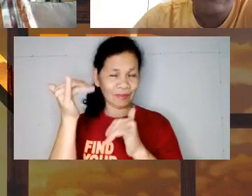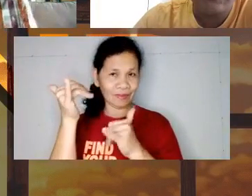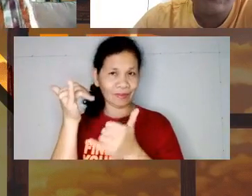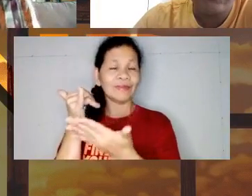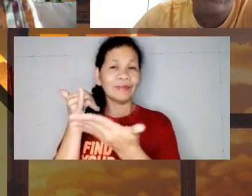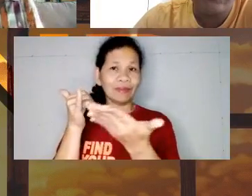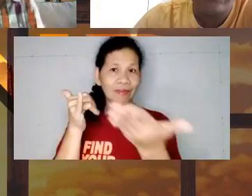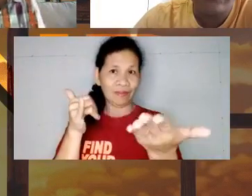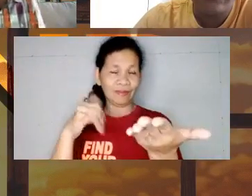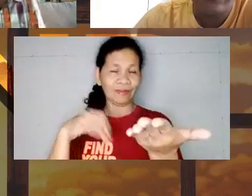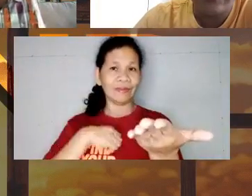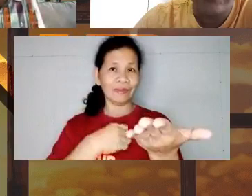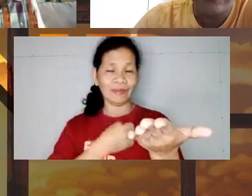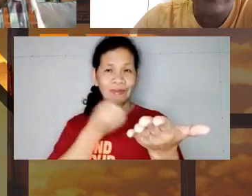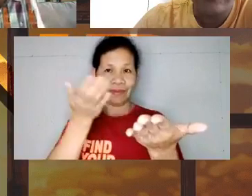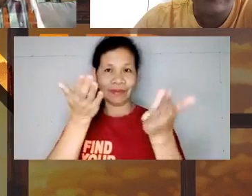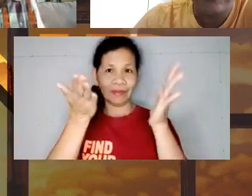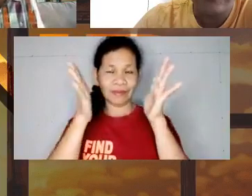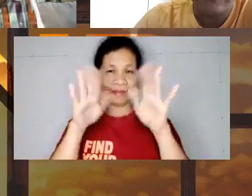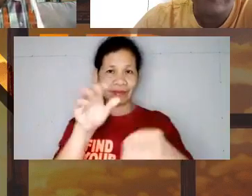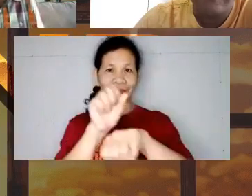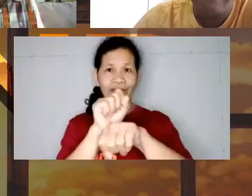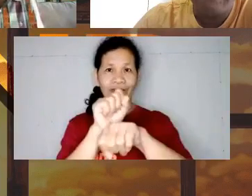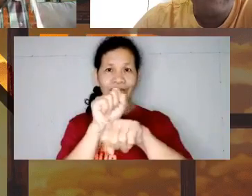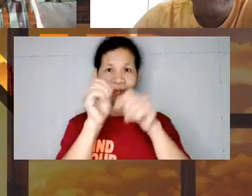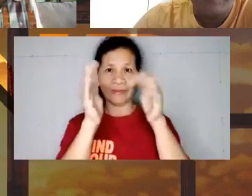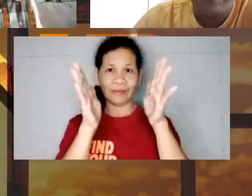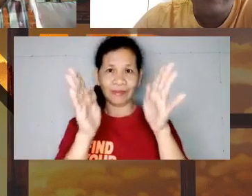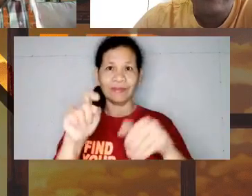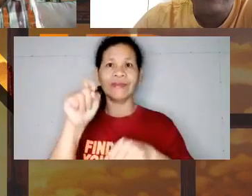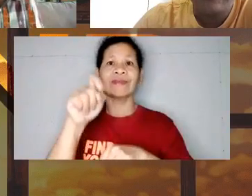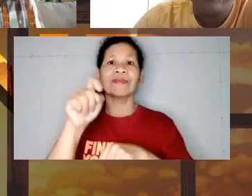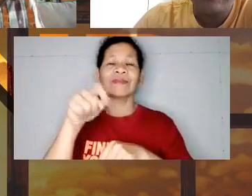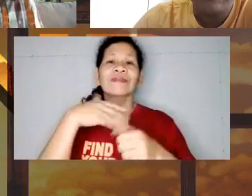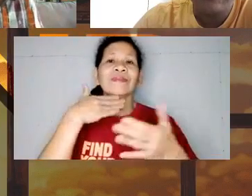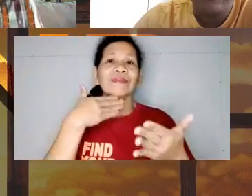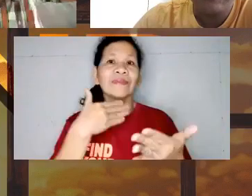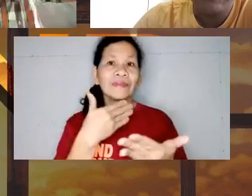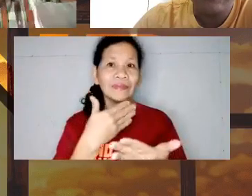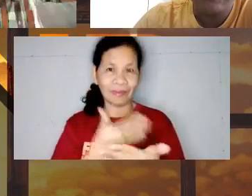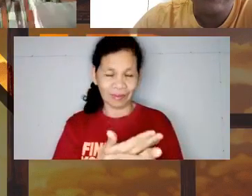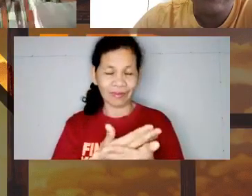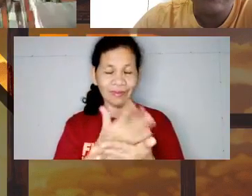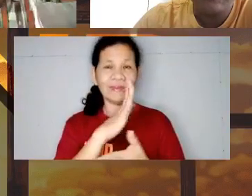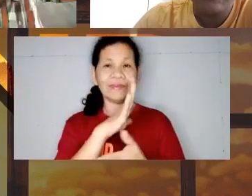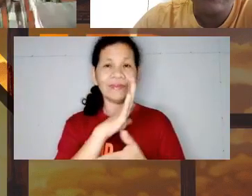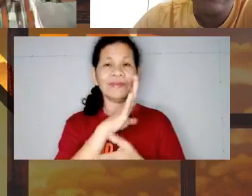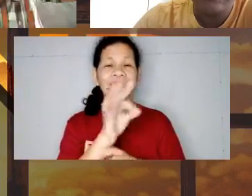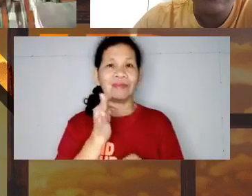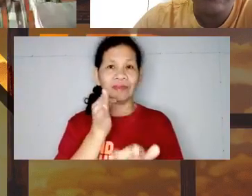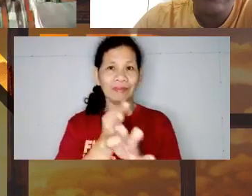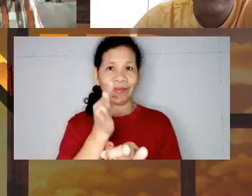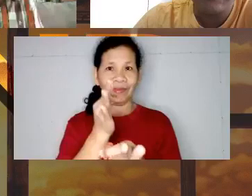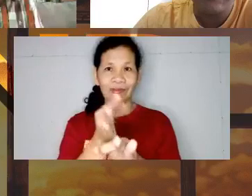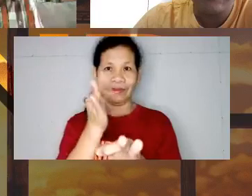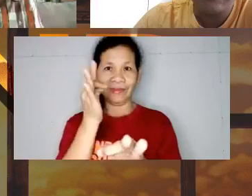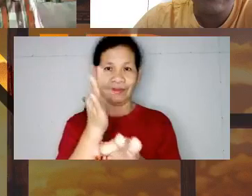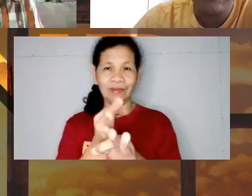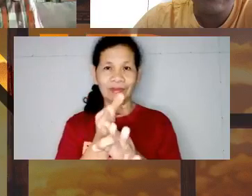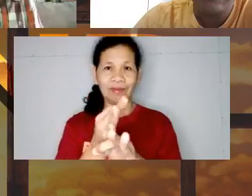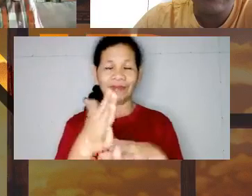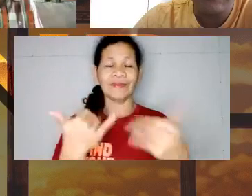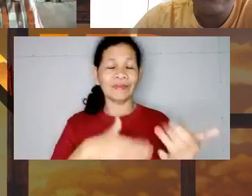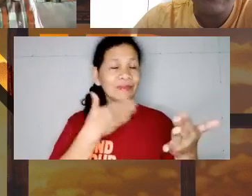lingkod, sa kanyang mga manggagawa ay ano? Dapat mabuti at tapat. Kaya yung word pong